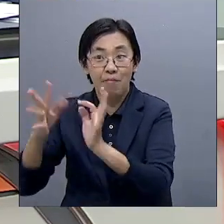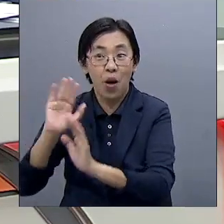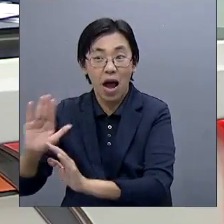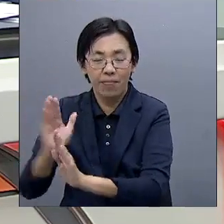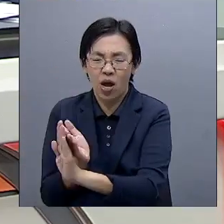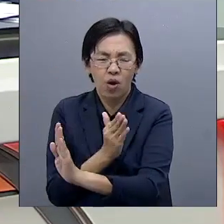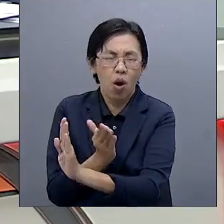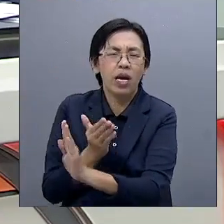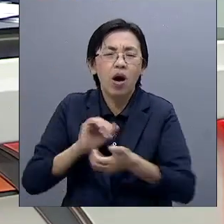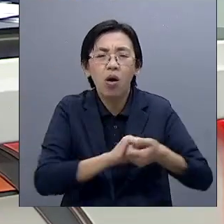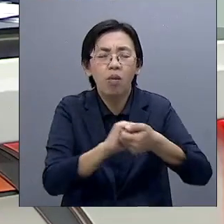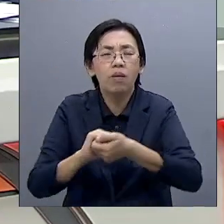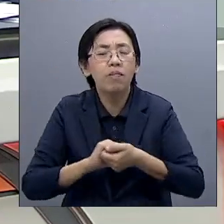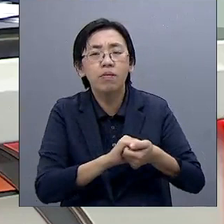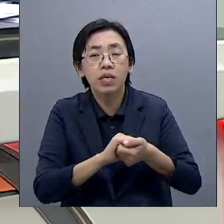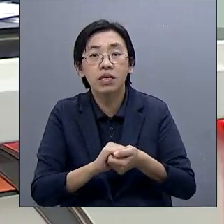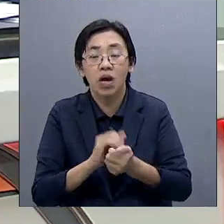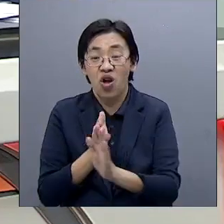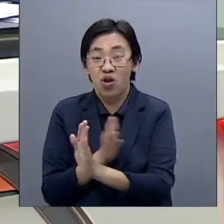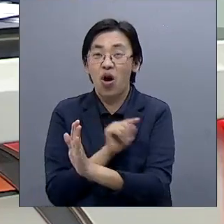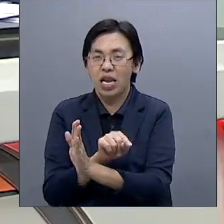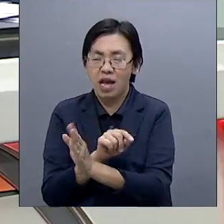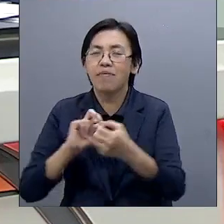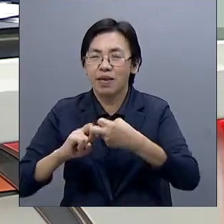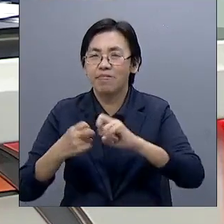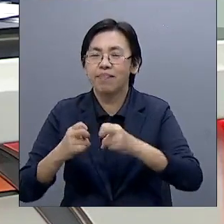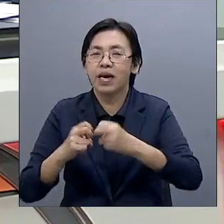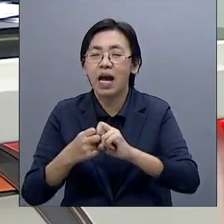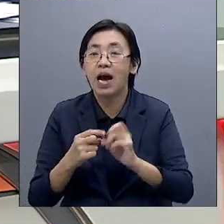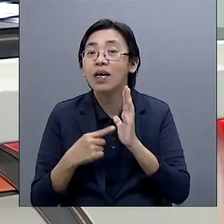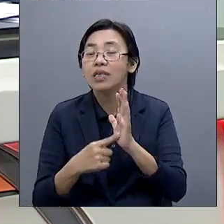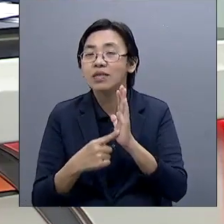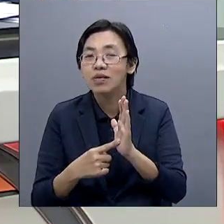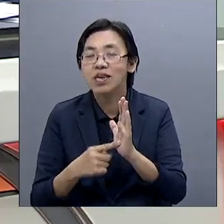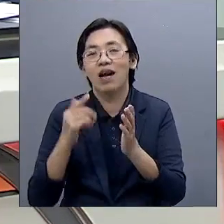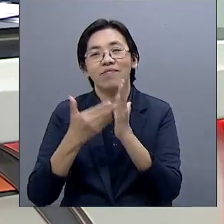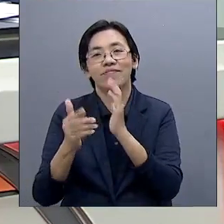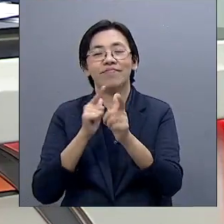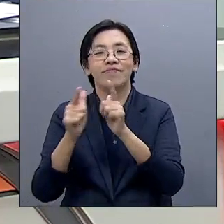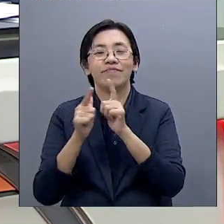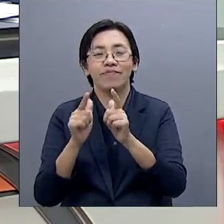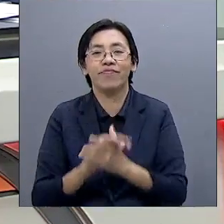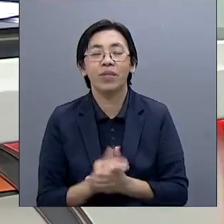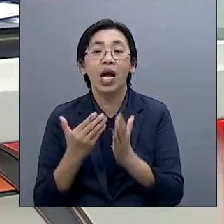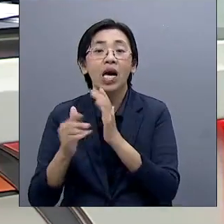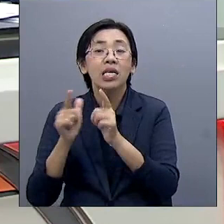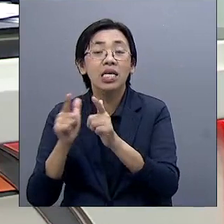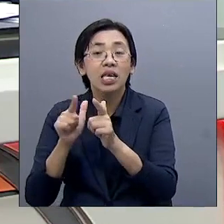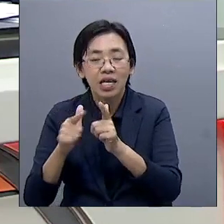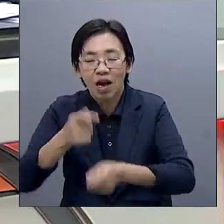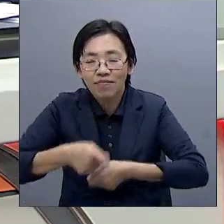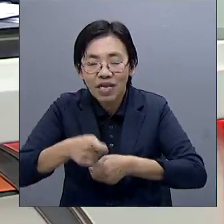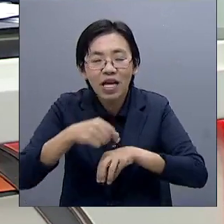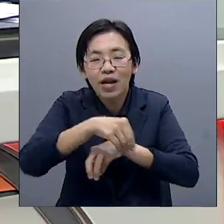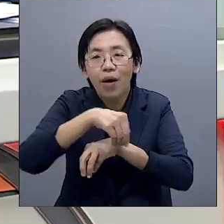แต่ในช่วงการขอความร่วมมือเนี่ยมันเป็นปัญหาอยู่พอสมควรอย่างเช่นพื้นที่จังหวัดเลยซึ่งเป็นพื้นที่เกษตรกรรม